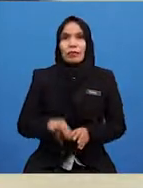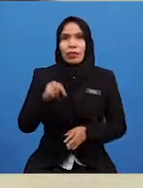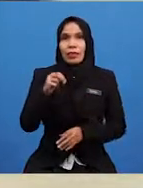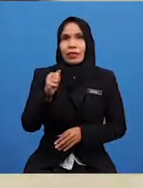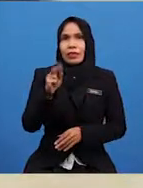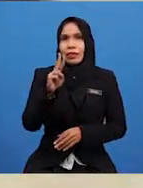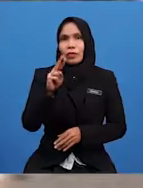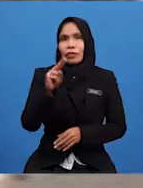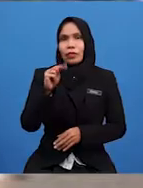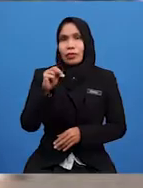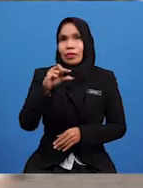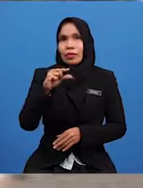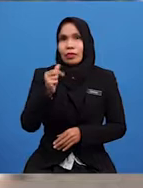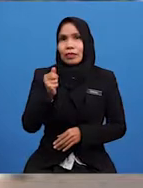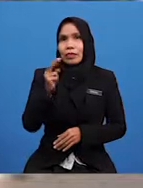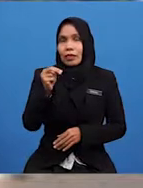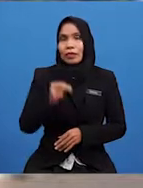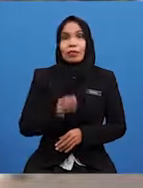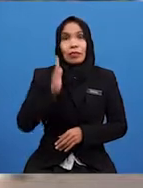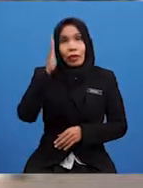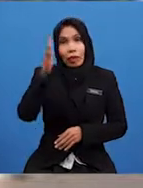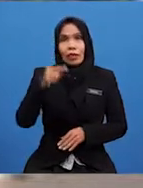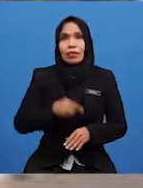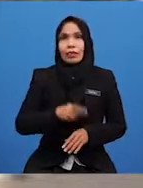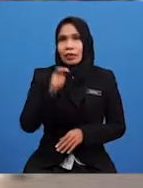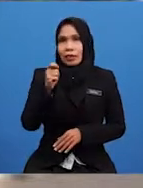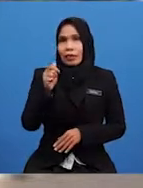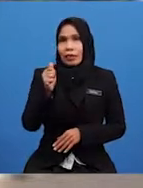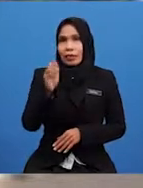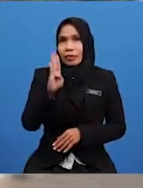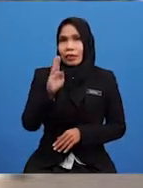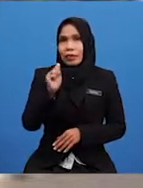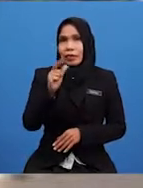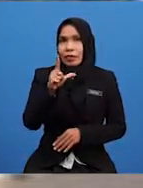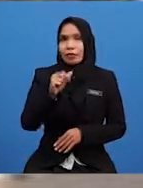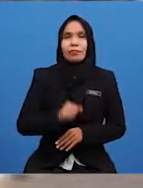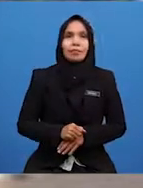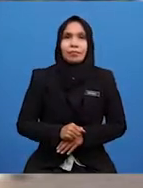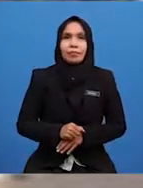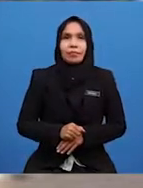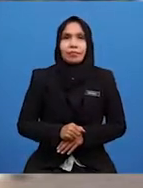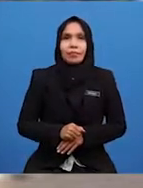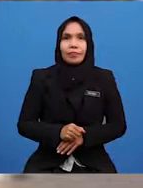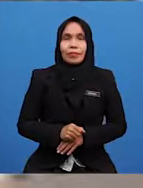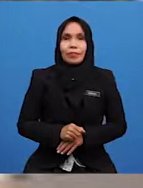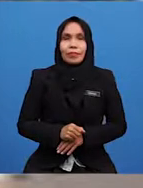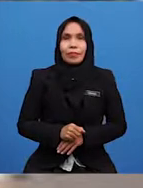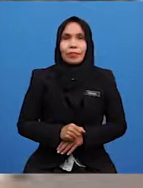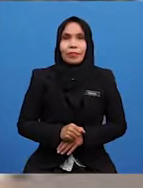Melaka. Contoh kerajaan yang rela bernaung termasuklah Lingga, Patani dan